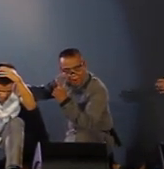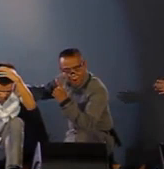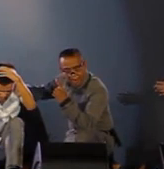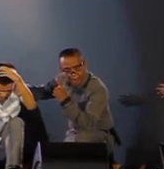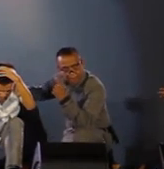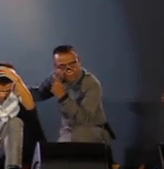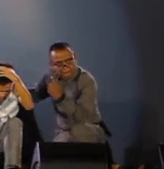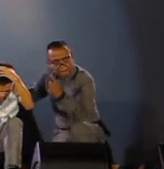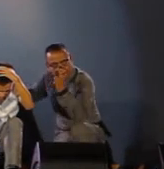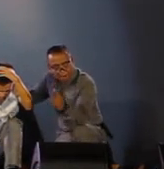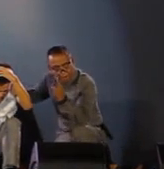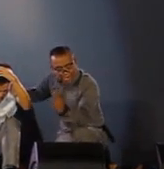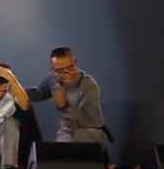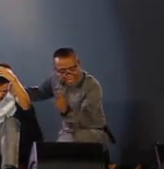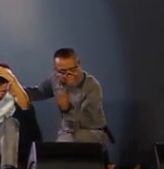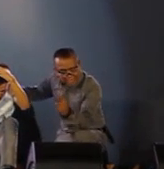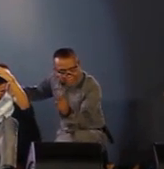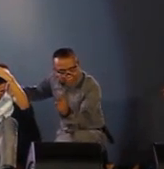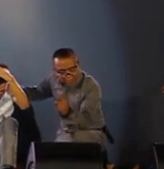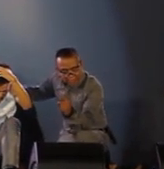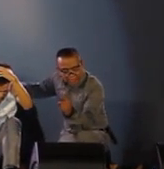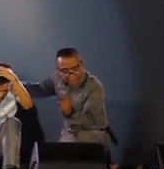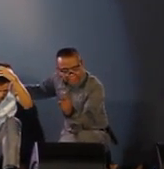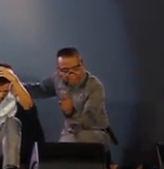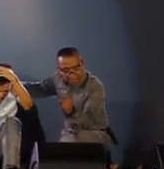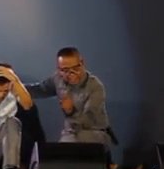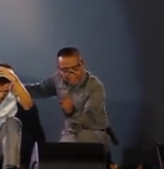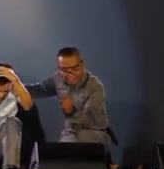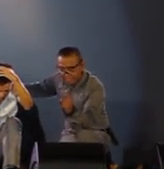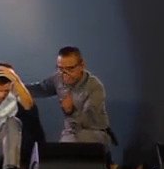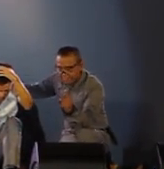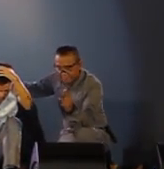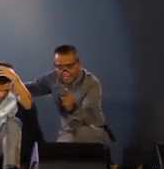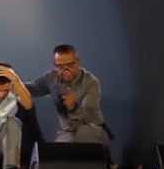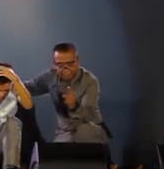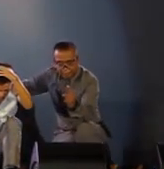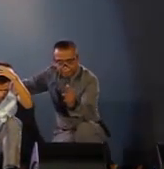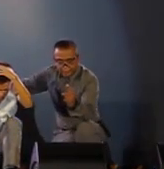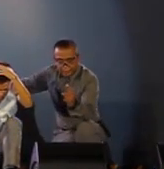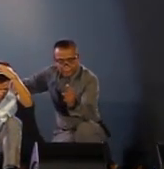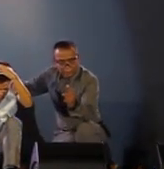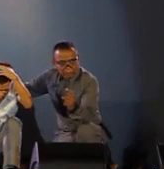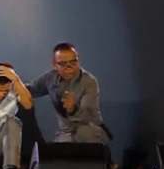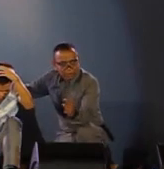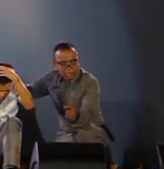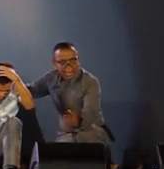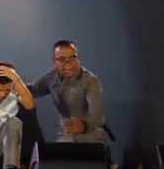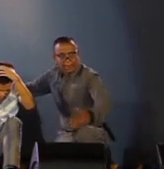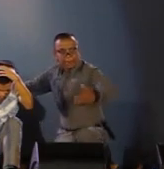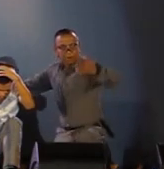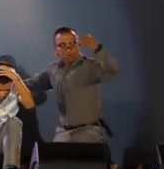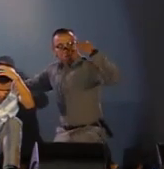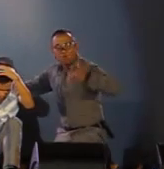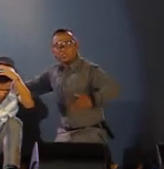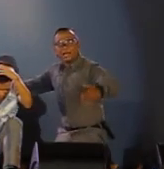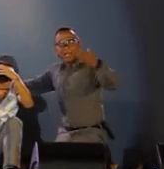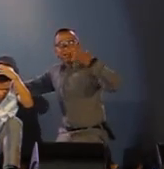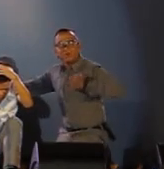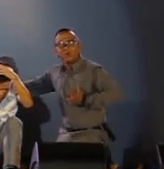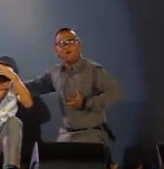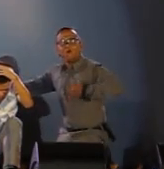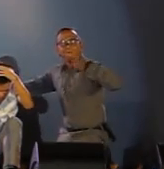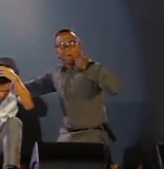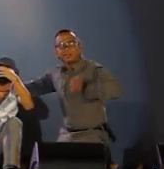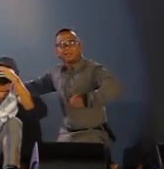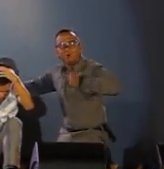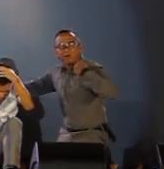yun ay mawawala. Babawiin natin ngayon sa deep breathing. Kamali. Sige, tuloy-tuloy lang. Kukontrahin